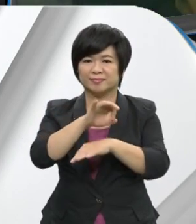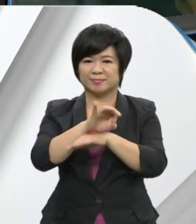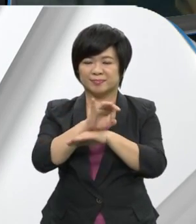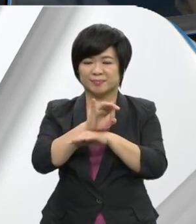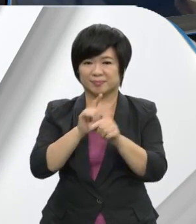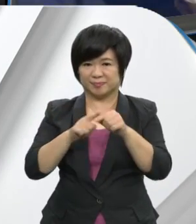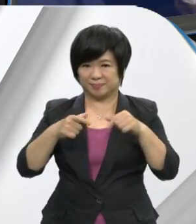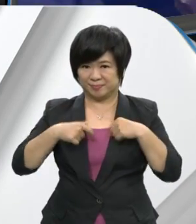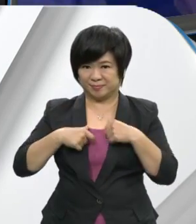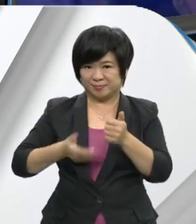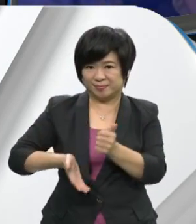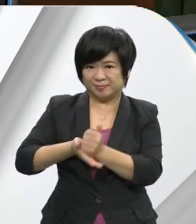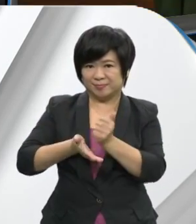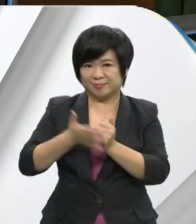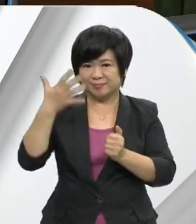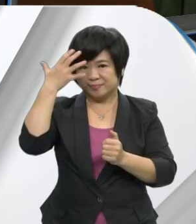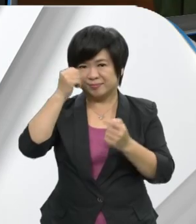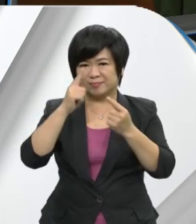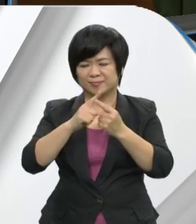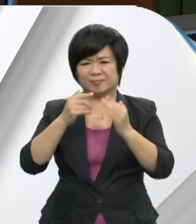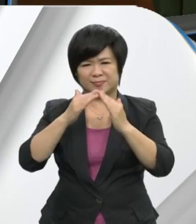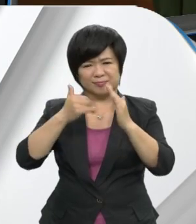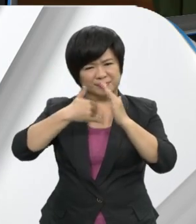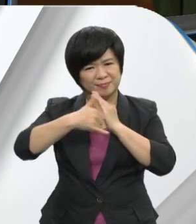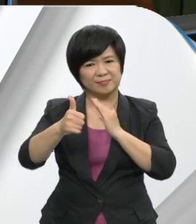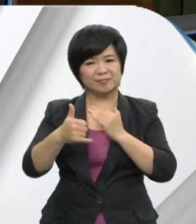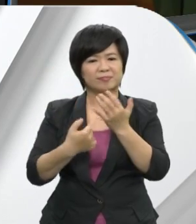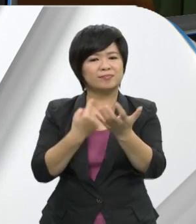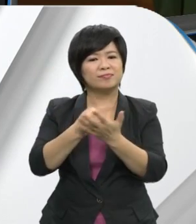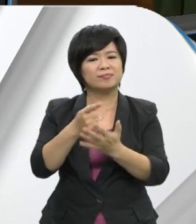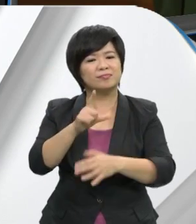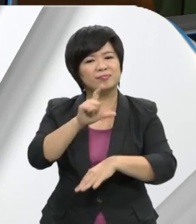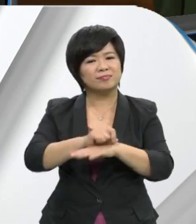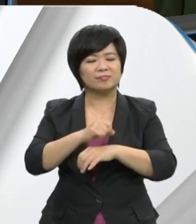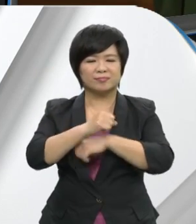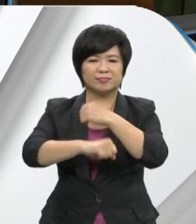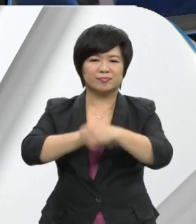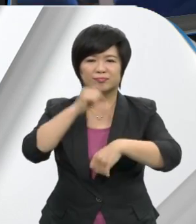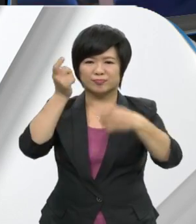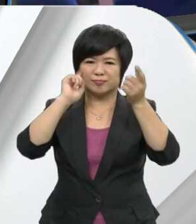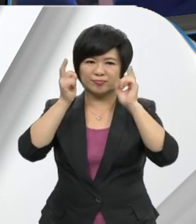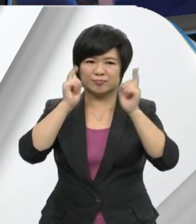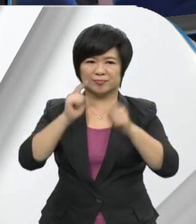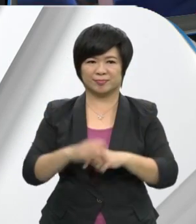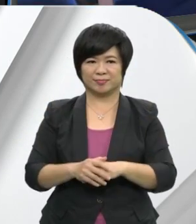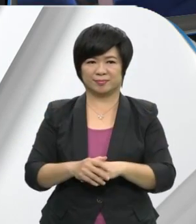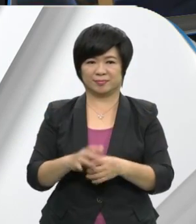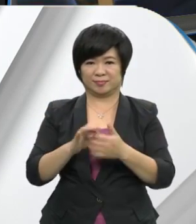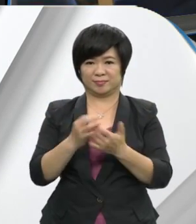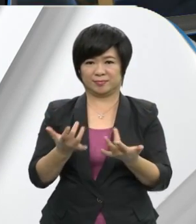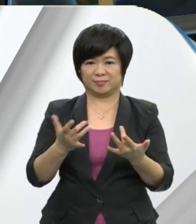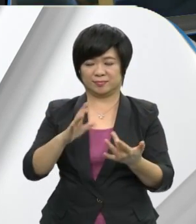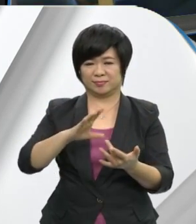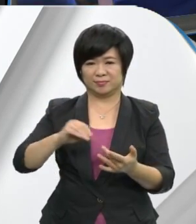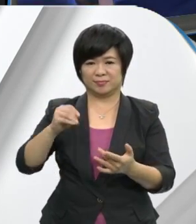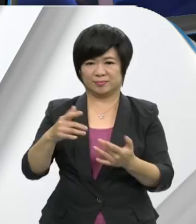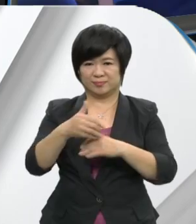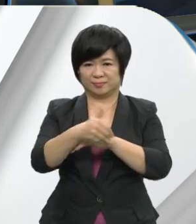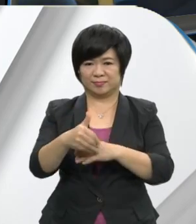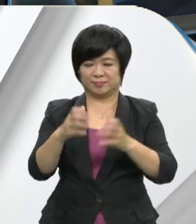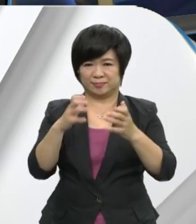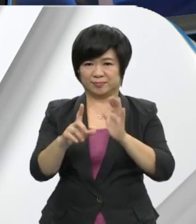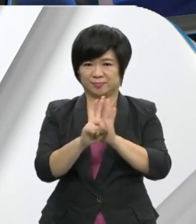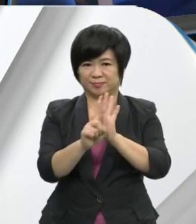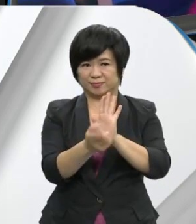心，鼓励长辈行出家门参加各种的课程和活动。很当官的曹敦军办了全国发表